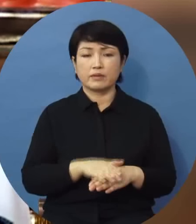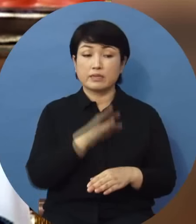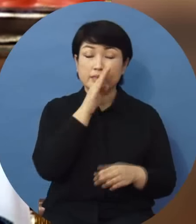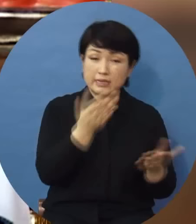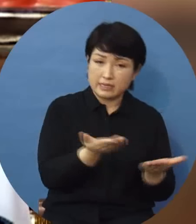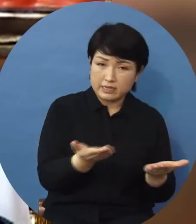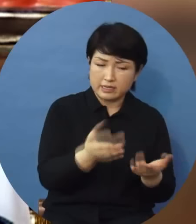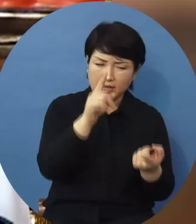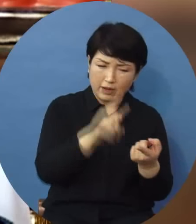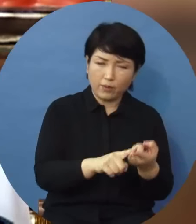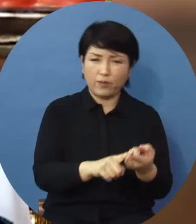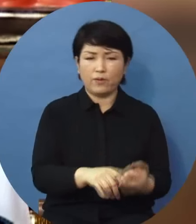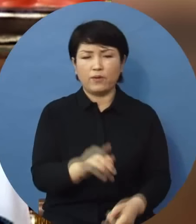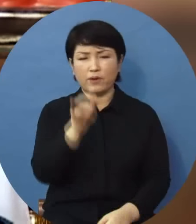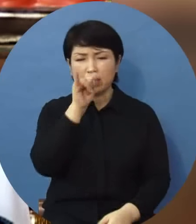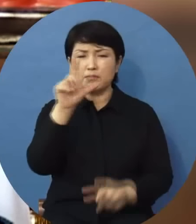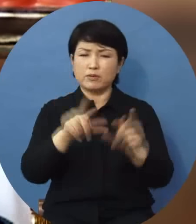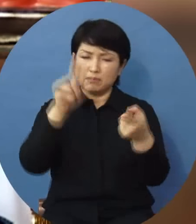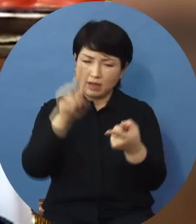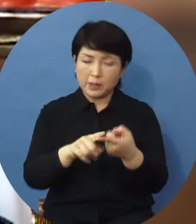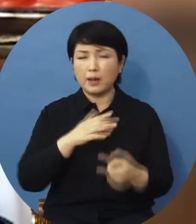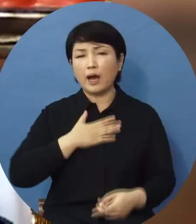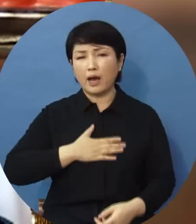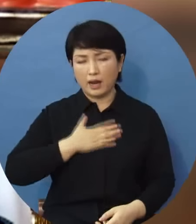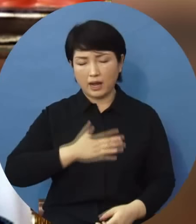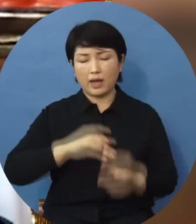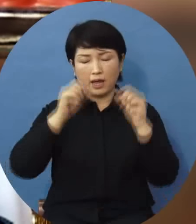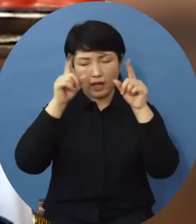사실을 사실대로 있는 그대로 알아차림이죠.